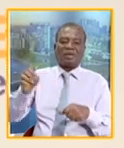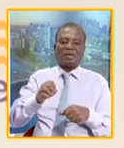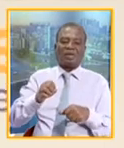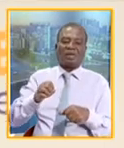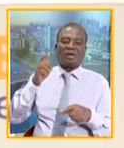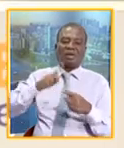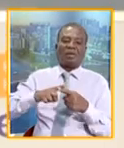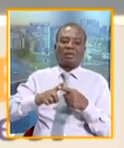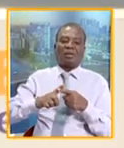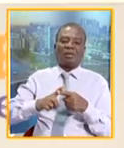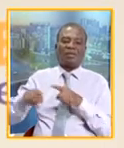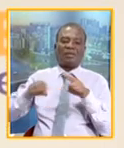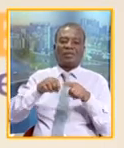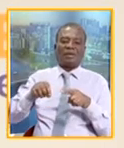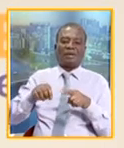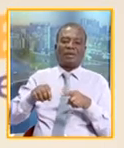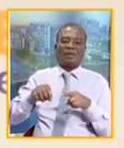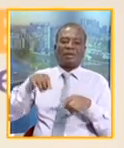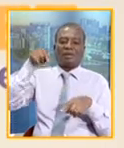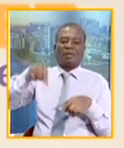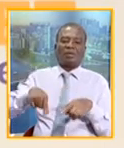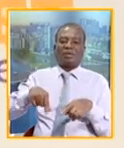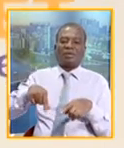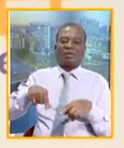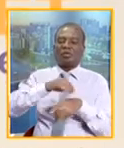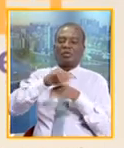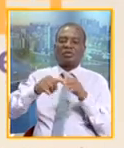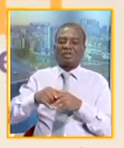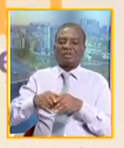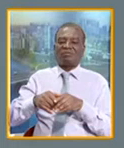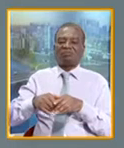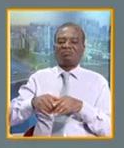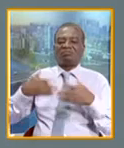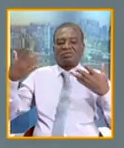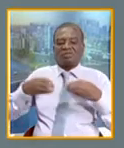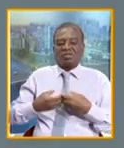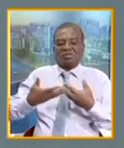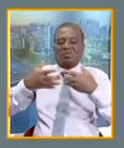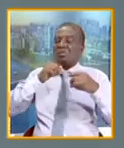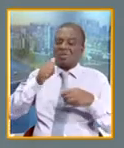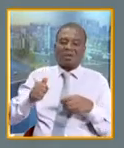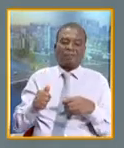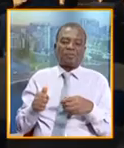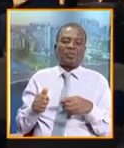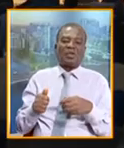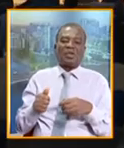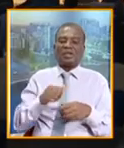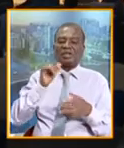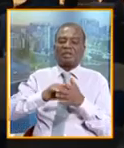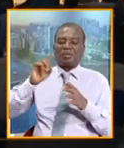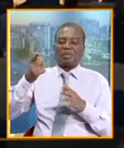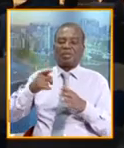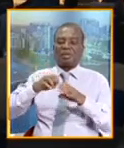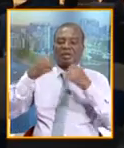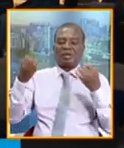à faire en sorte que ces tensions-là ne prospèrent pas. le Meet and Greet. Cette première édition